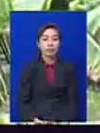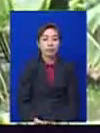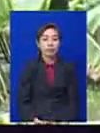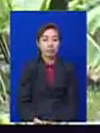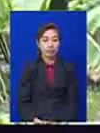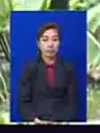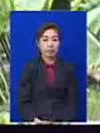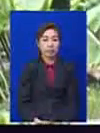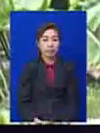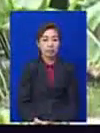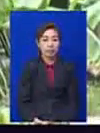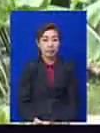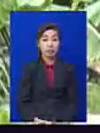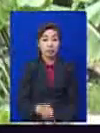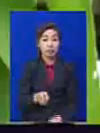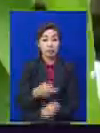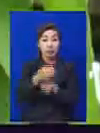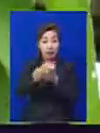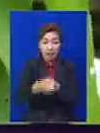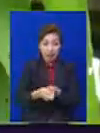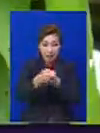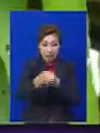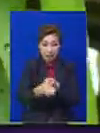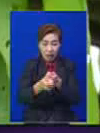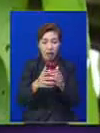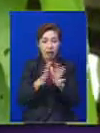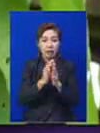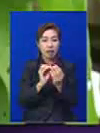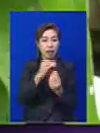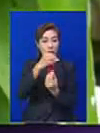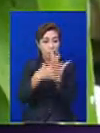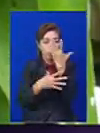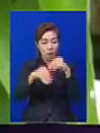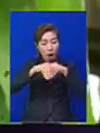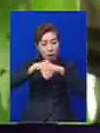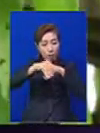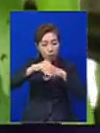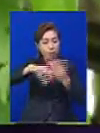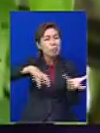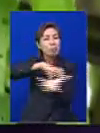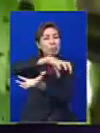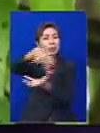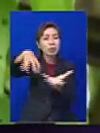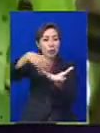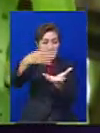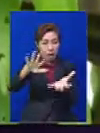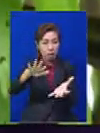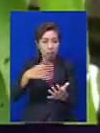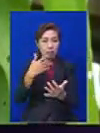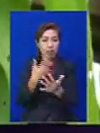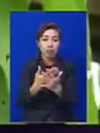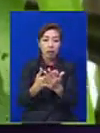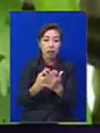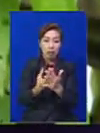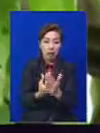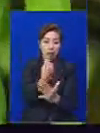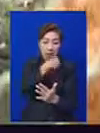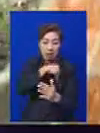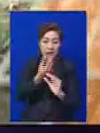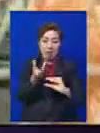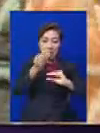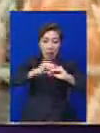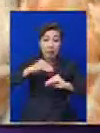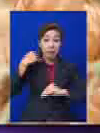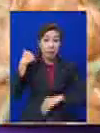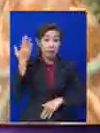หลังจากที่เกษตรกรหันมาปลูกพืชแบบผสมผสานแทนการปลูกพืชแบบเชิงเดี่ยวก็ทำให้รายได้ต่อครอบครัวนั้นเพิ่มมากขึ้นจาก